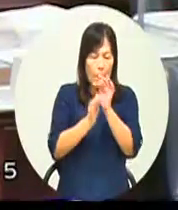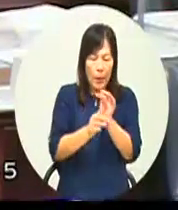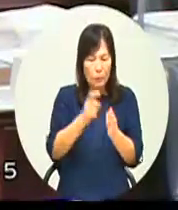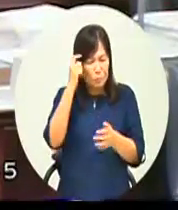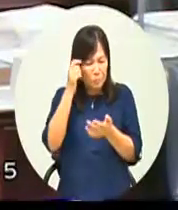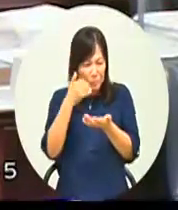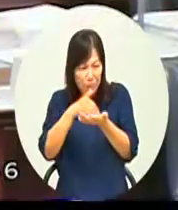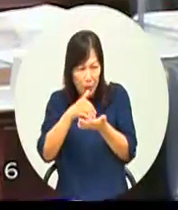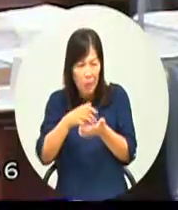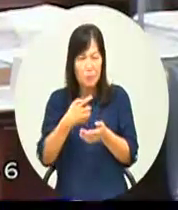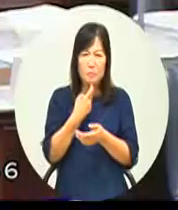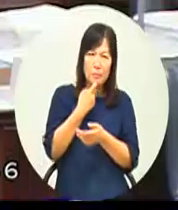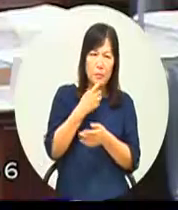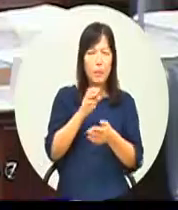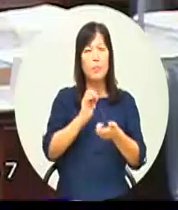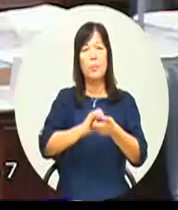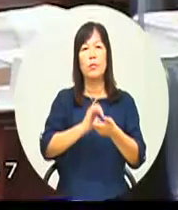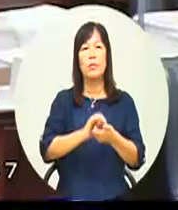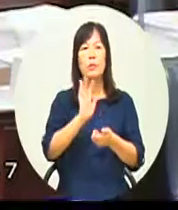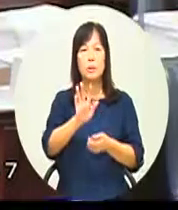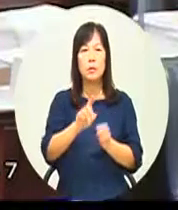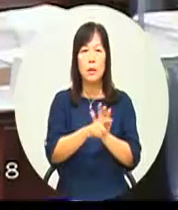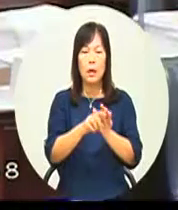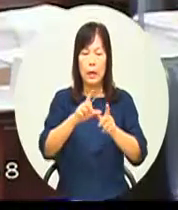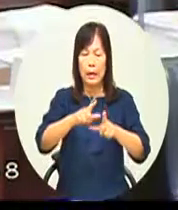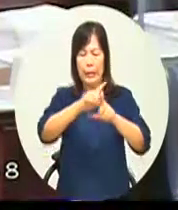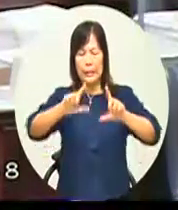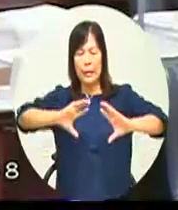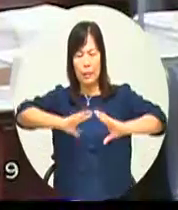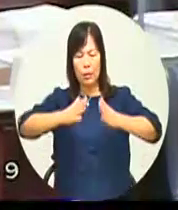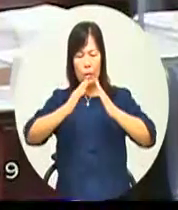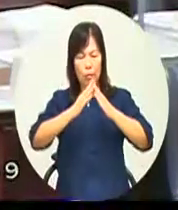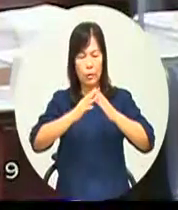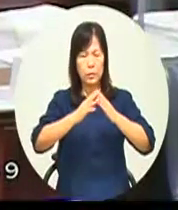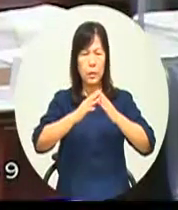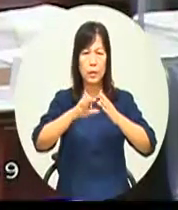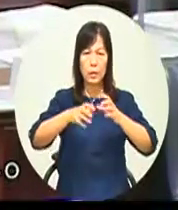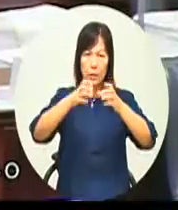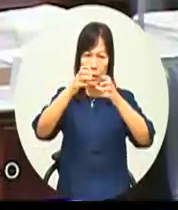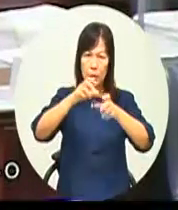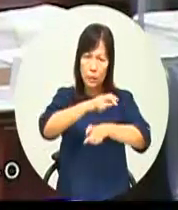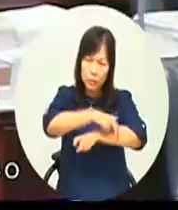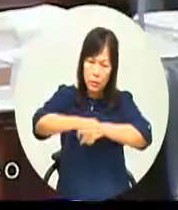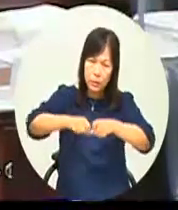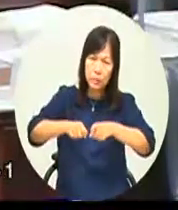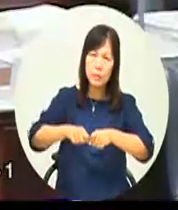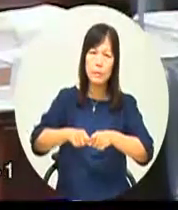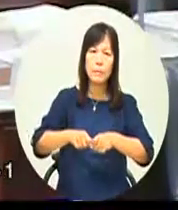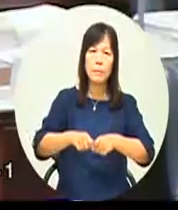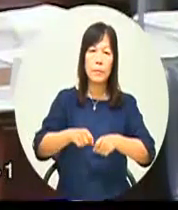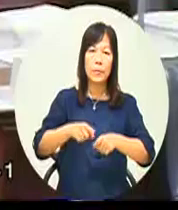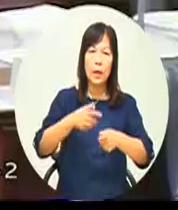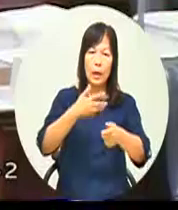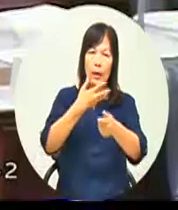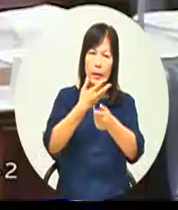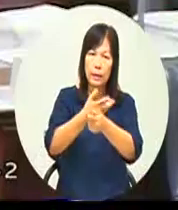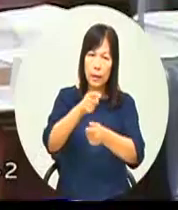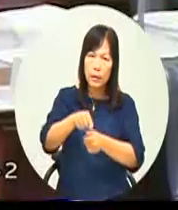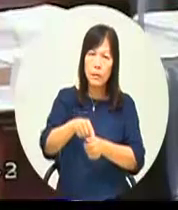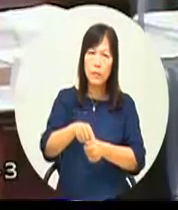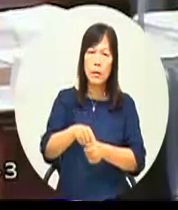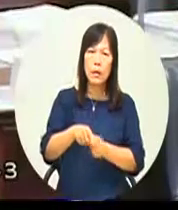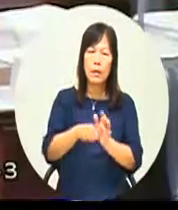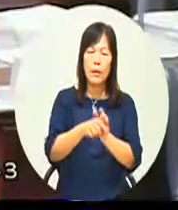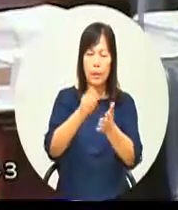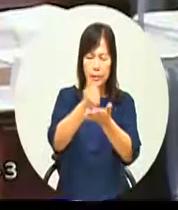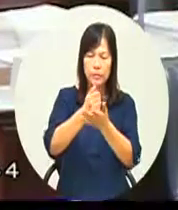出来。所以这么大的一个国家金建计划，怎么样去让我们可以拜